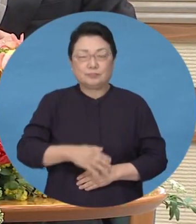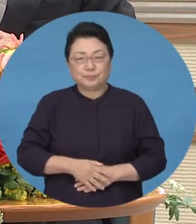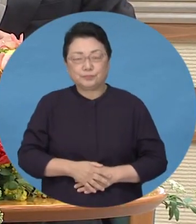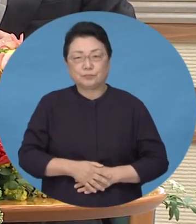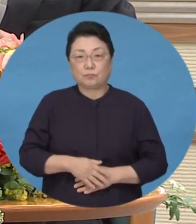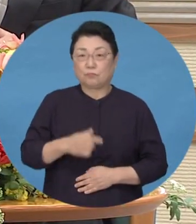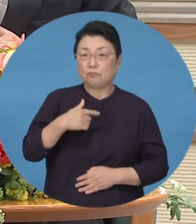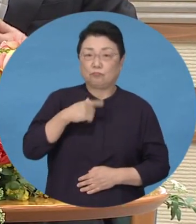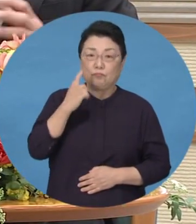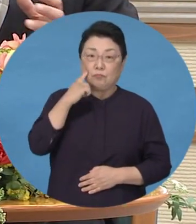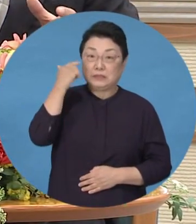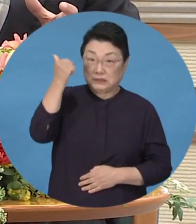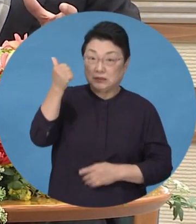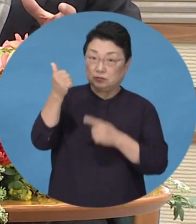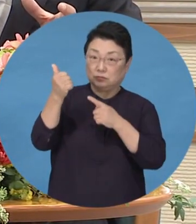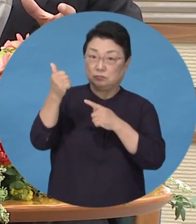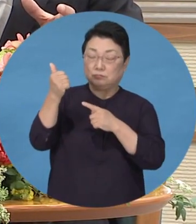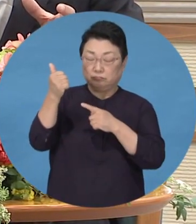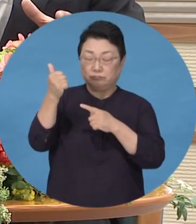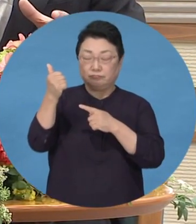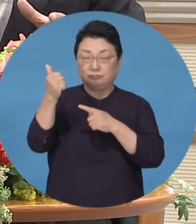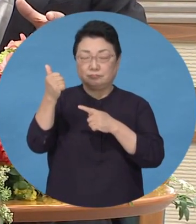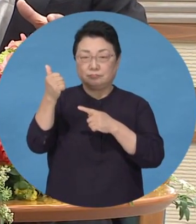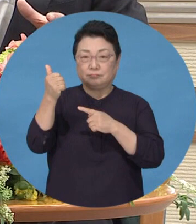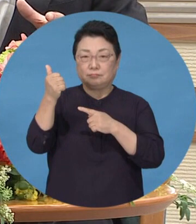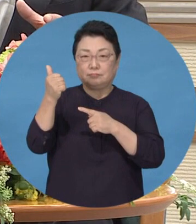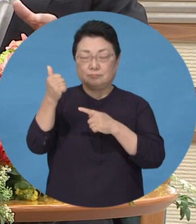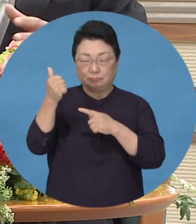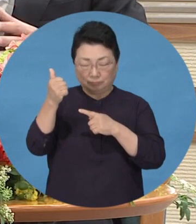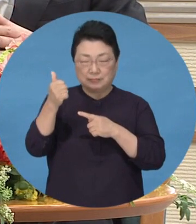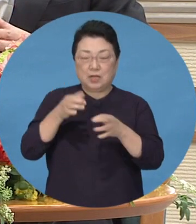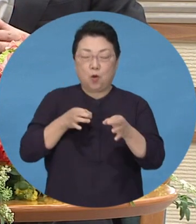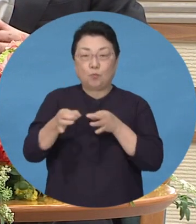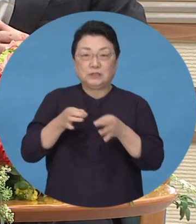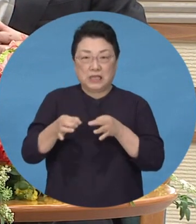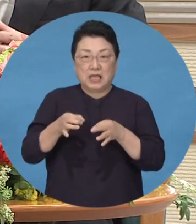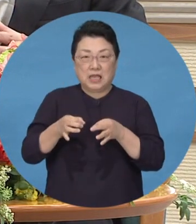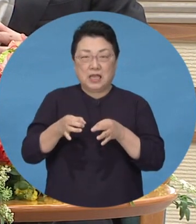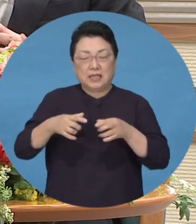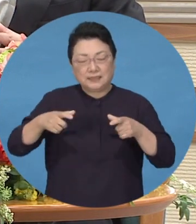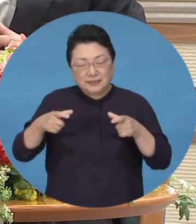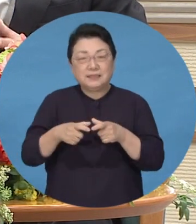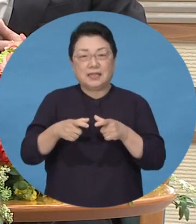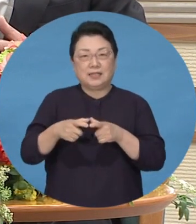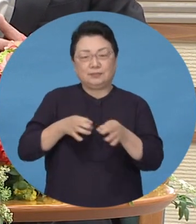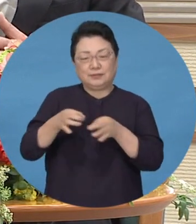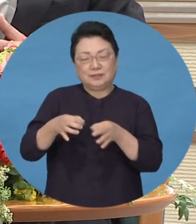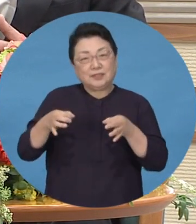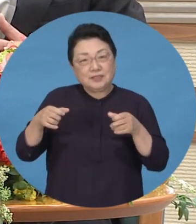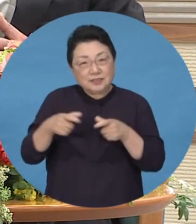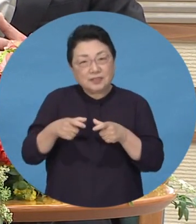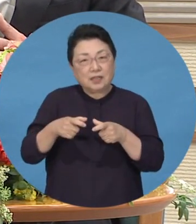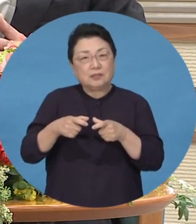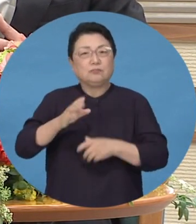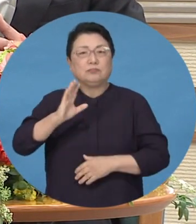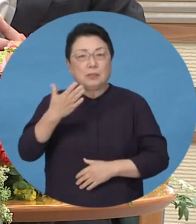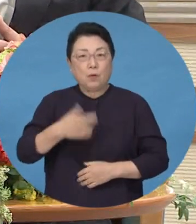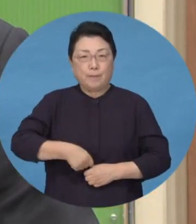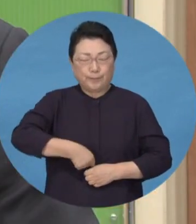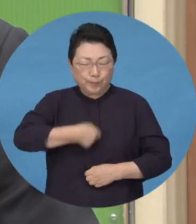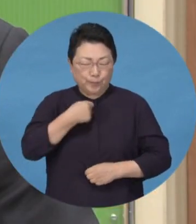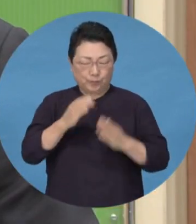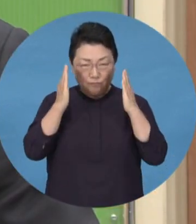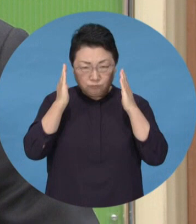はあのまあそういうその消した大きなあの死後ビジネスではないですけれどもただ一生懸命